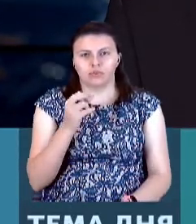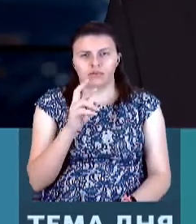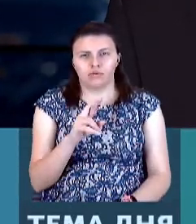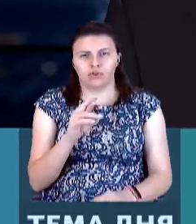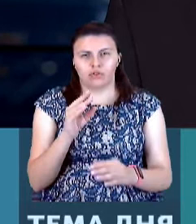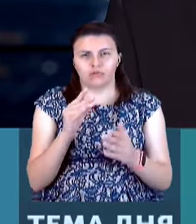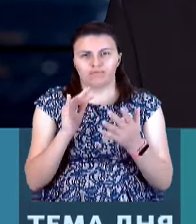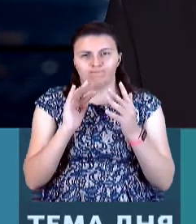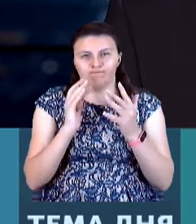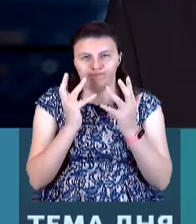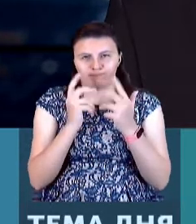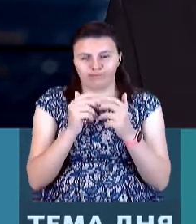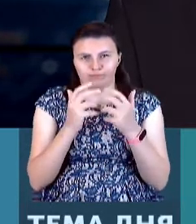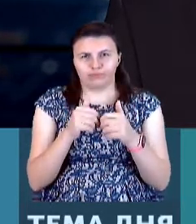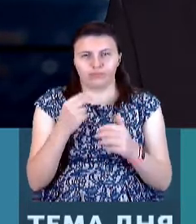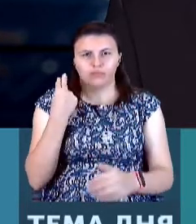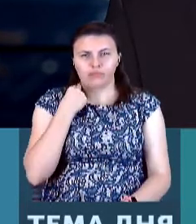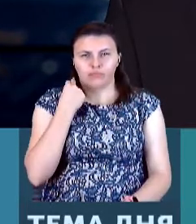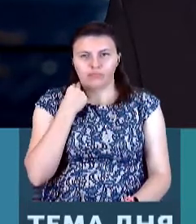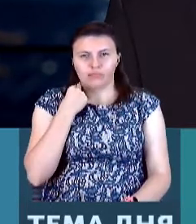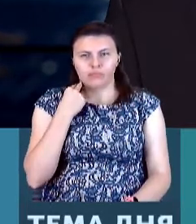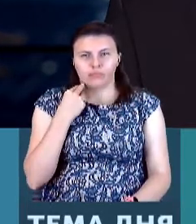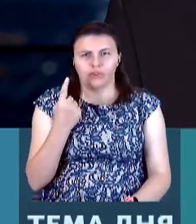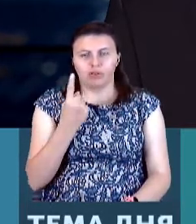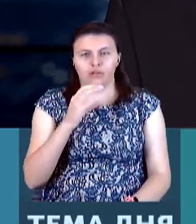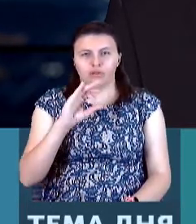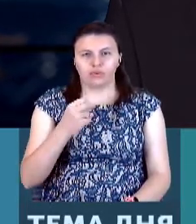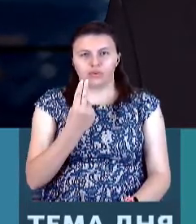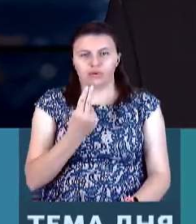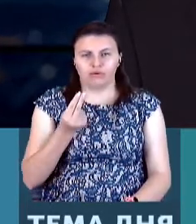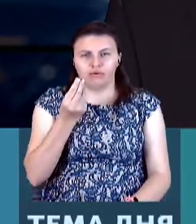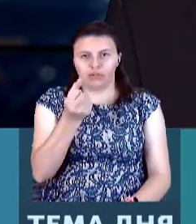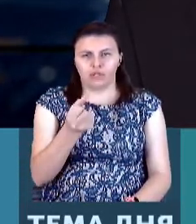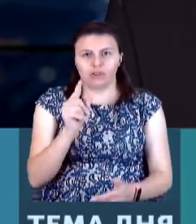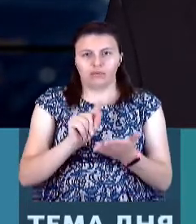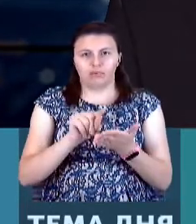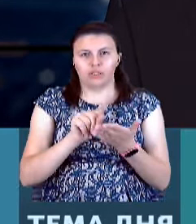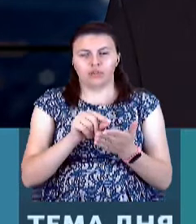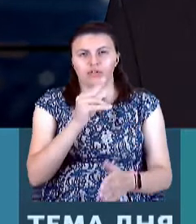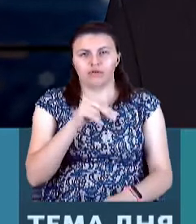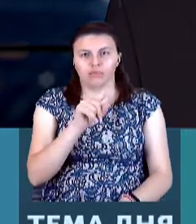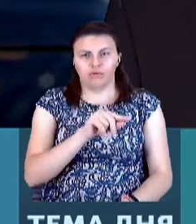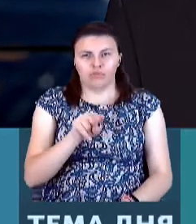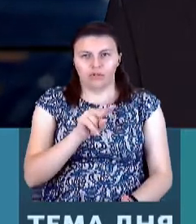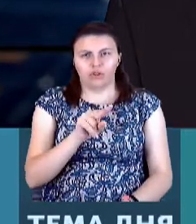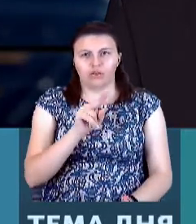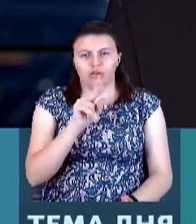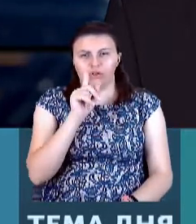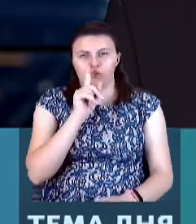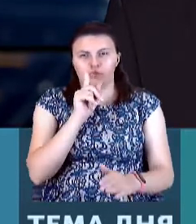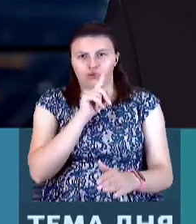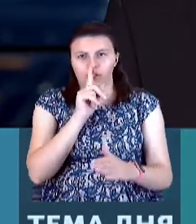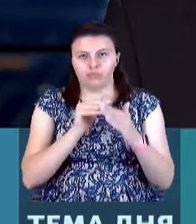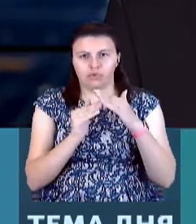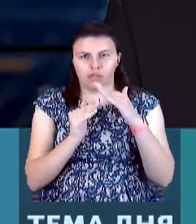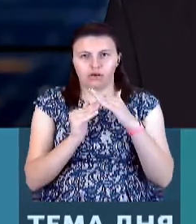є єдиний соціальний внесок, він не йде до пенсійного фонду. Мінімальна заробітна плата, ну, взагалі підвищення зарплати,